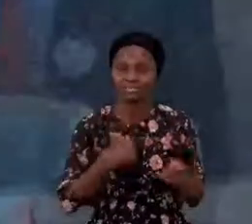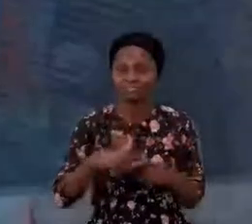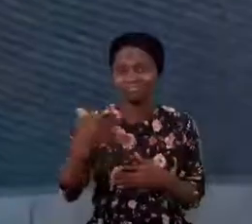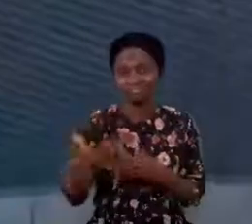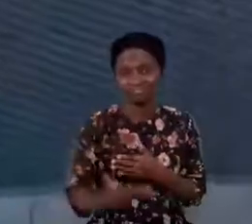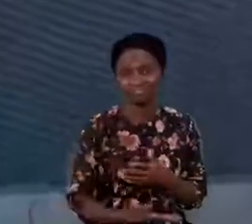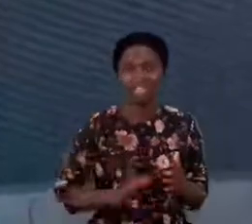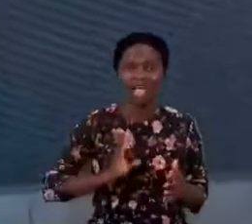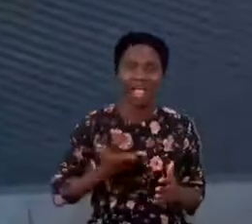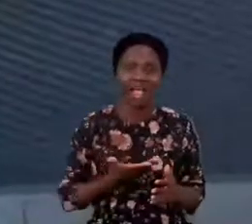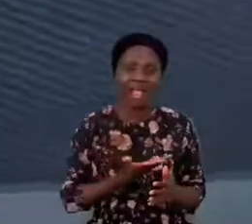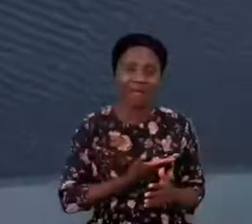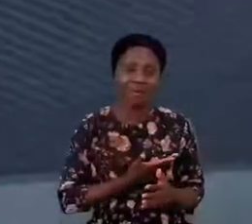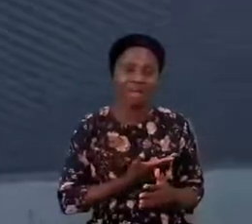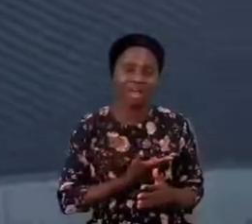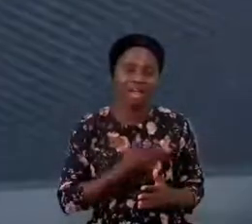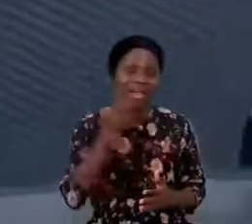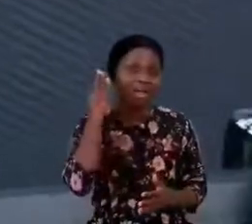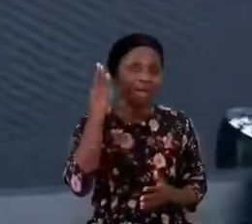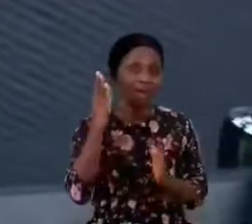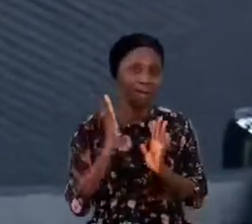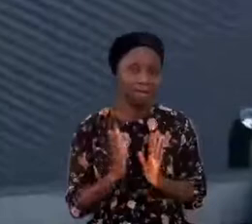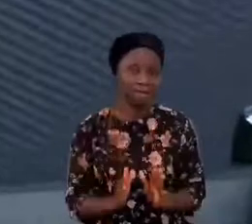de l'impact d'Académie mondiale.